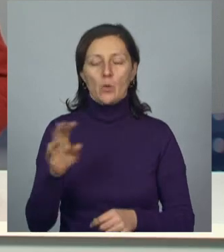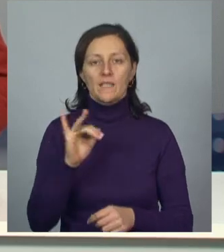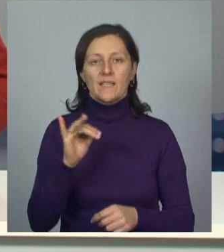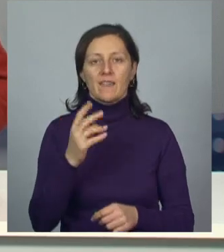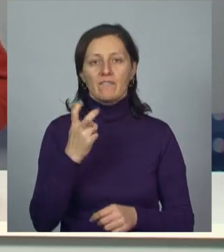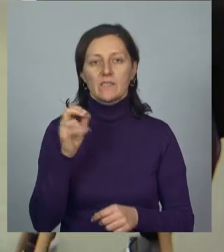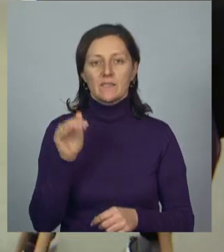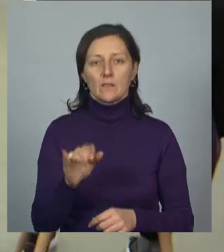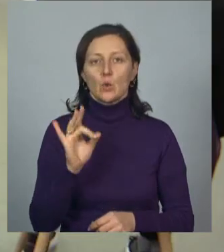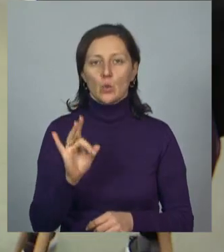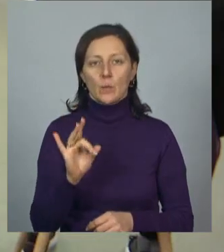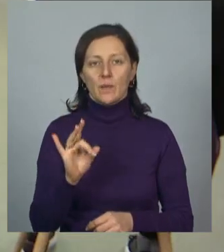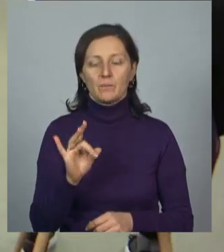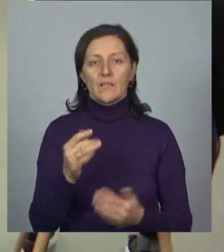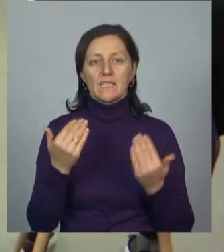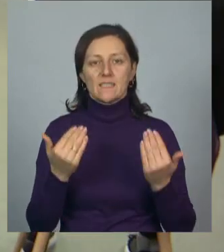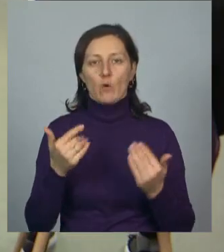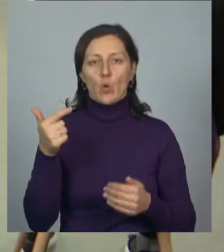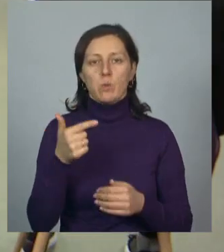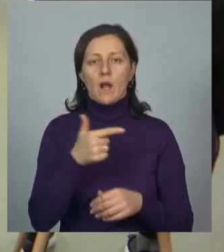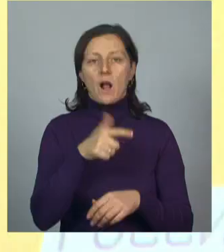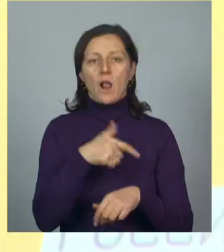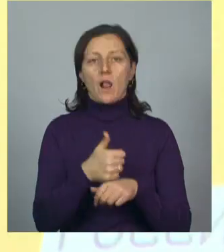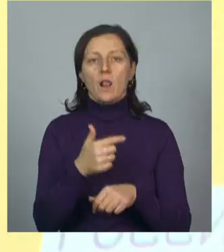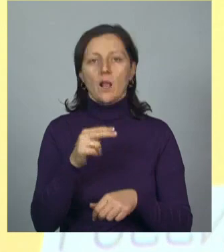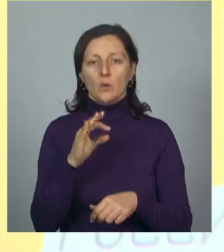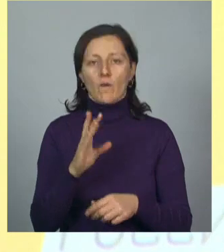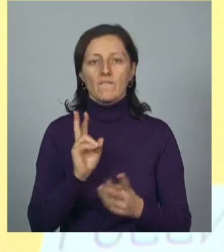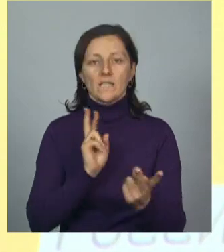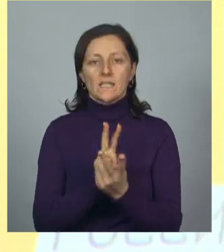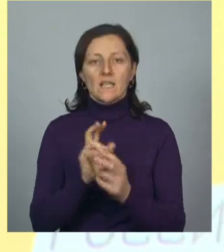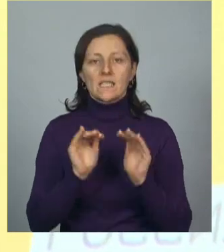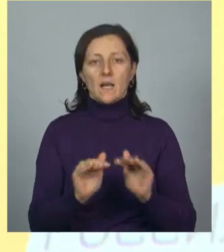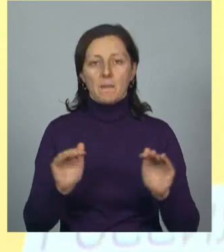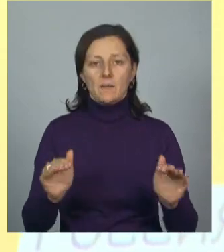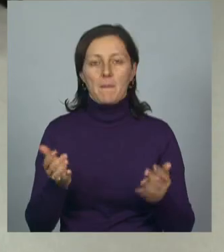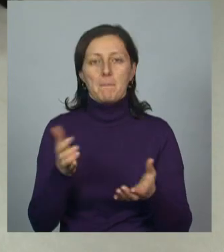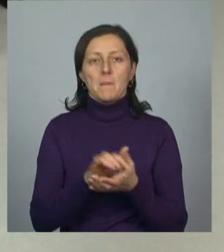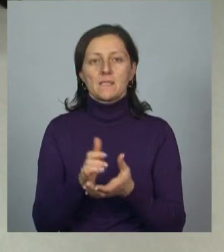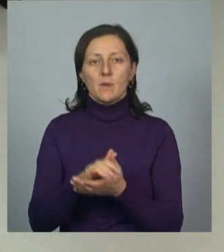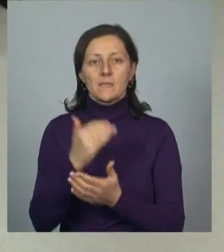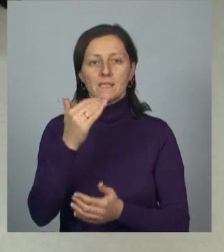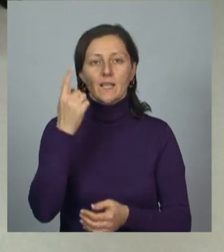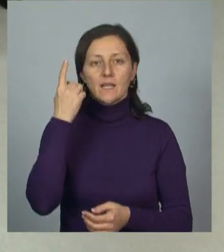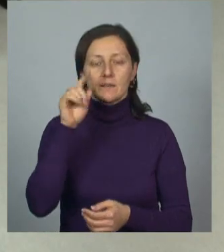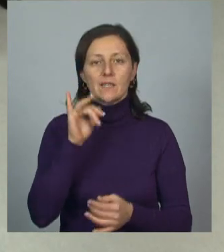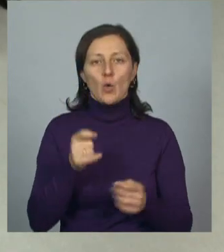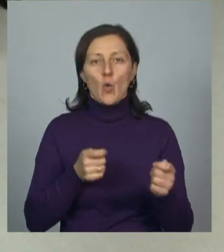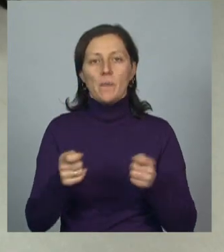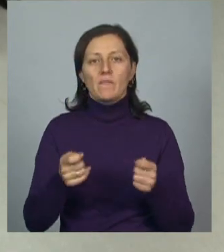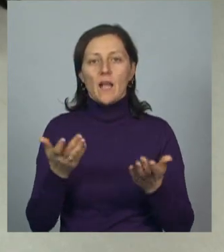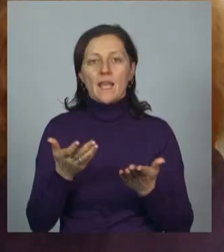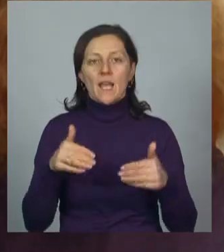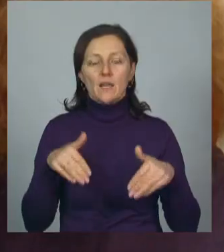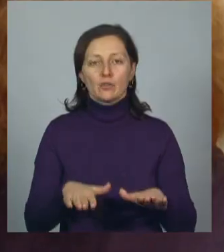200 тысяч рублей. Сегодня губернатор Вячеслав Гладков встретился с ребятами, ознакомился с их идеями и управленческими